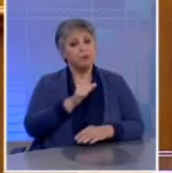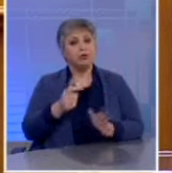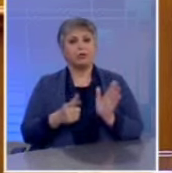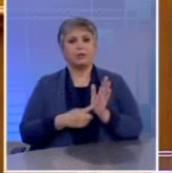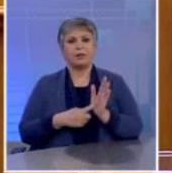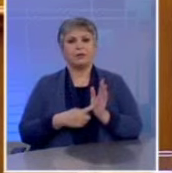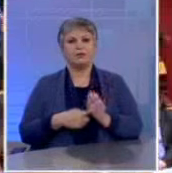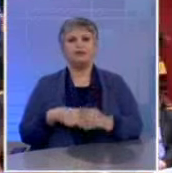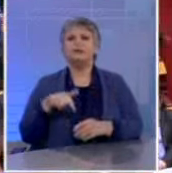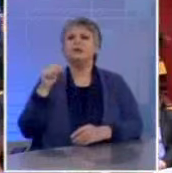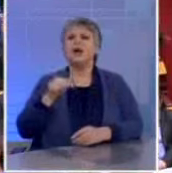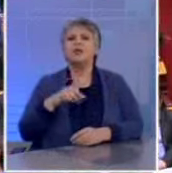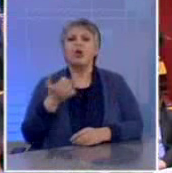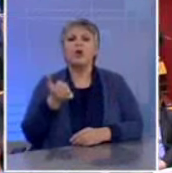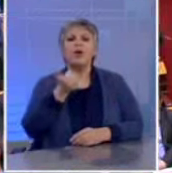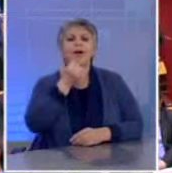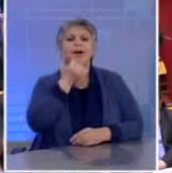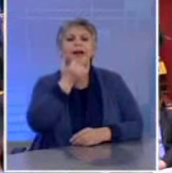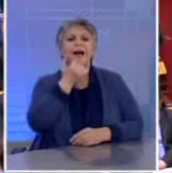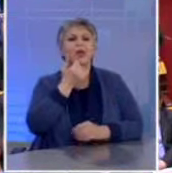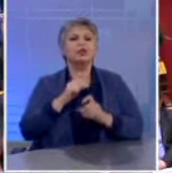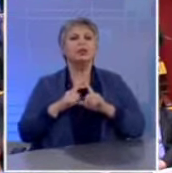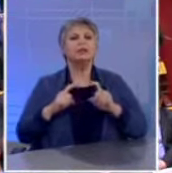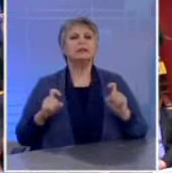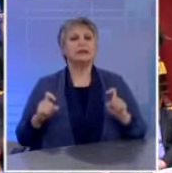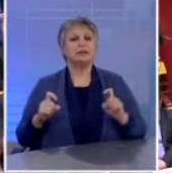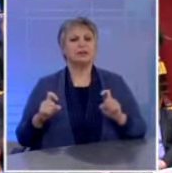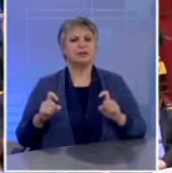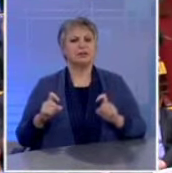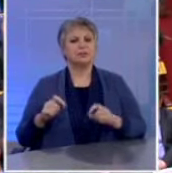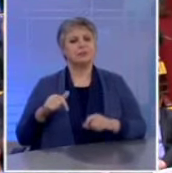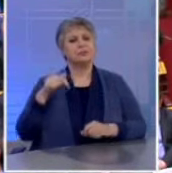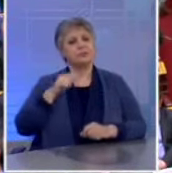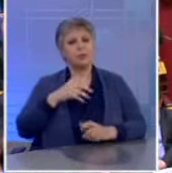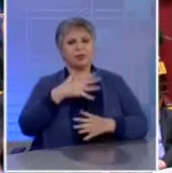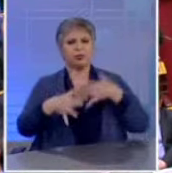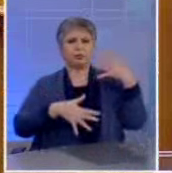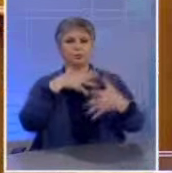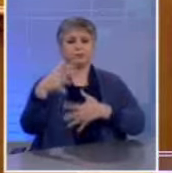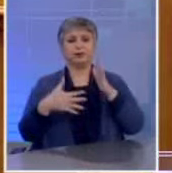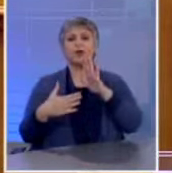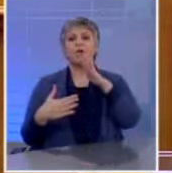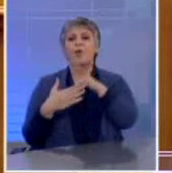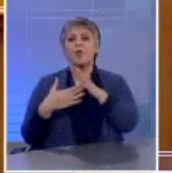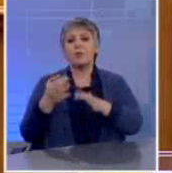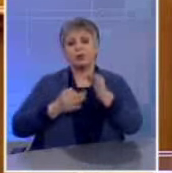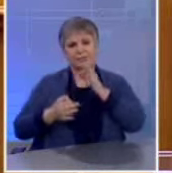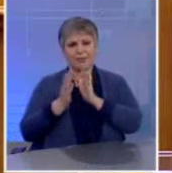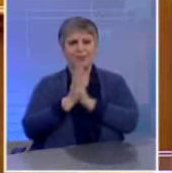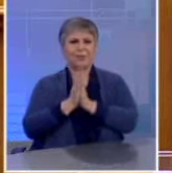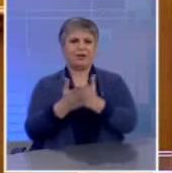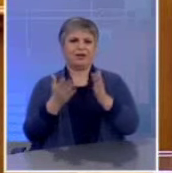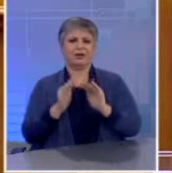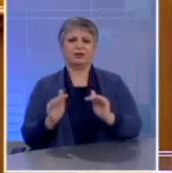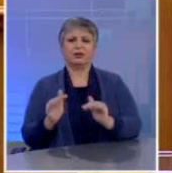Προσέξτε όμως, το λάθος αυτό φαίνεται για κάποιους... Παρακαλώ πολύ! Το λάθος αυτό ήταν, φαίνεται για